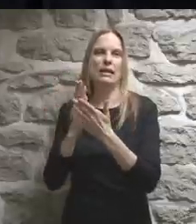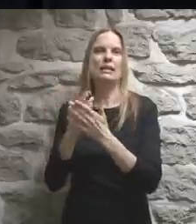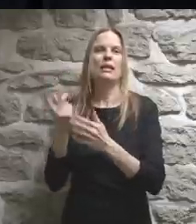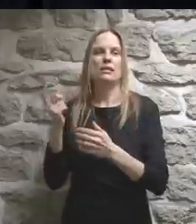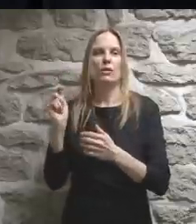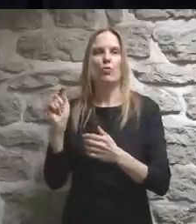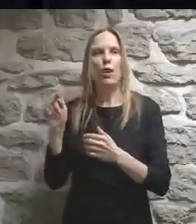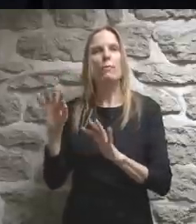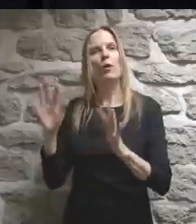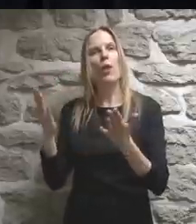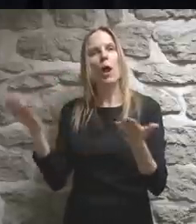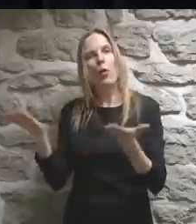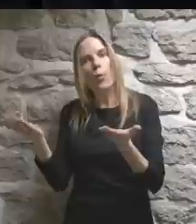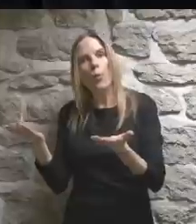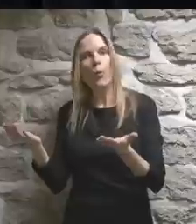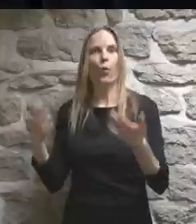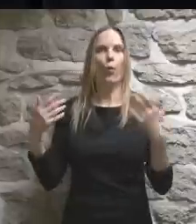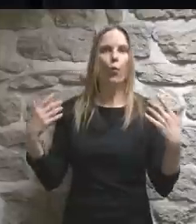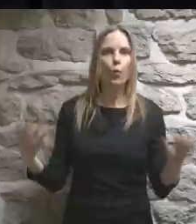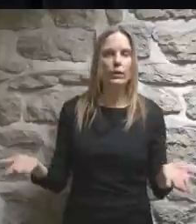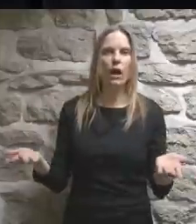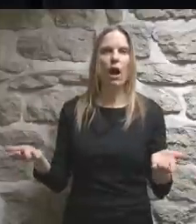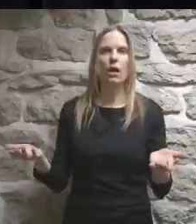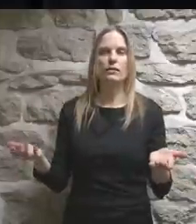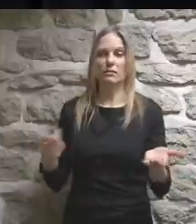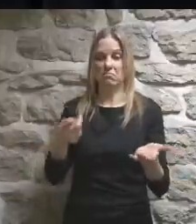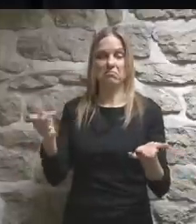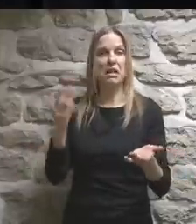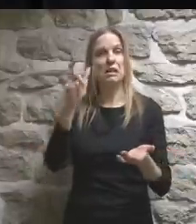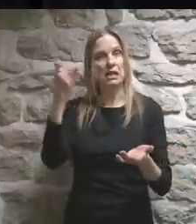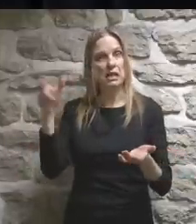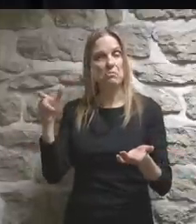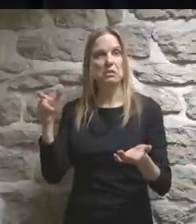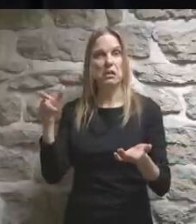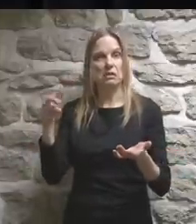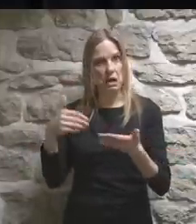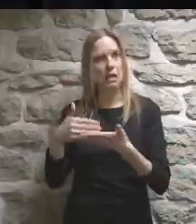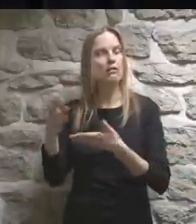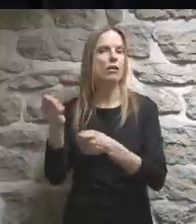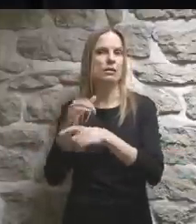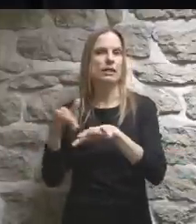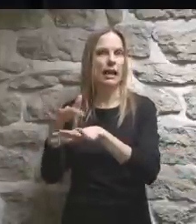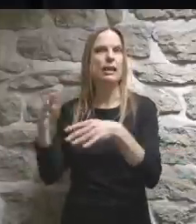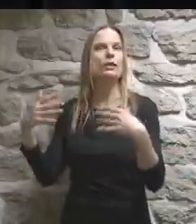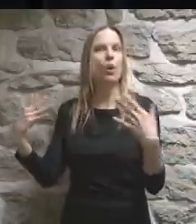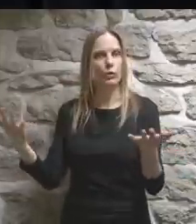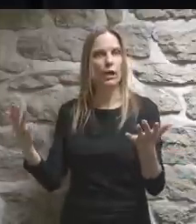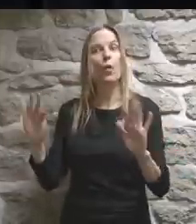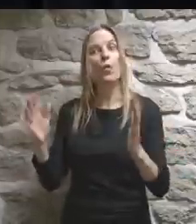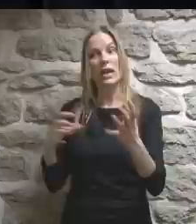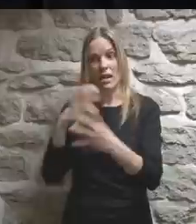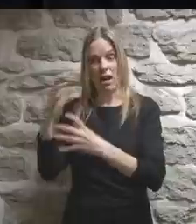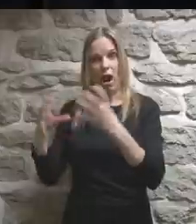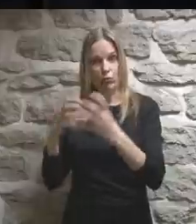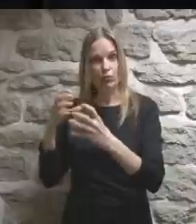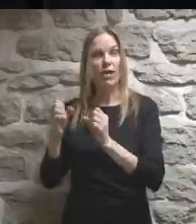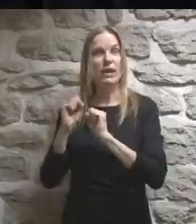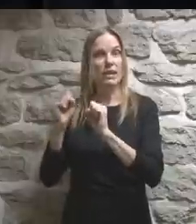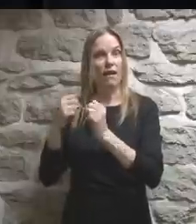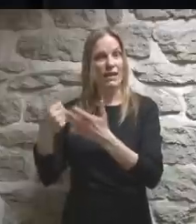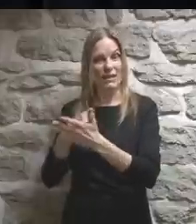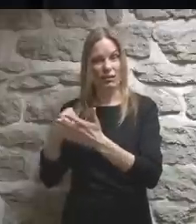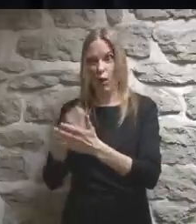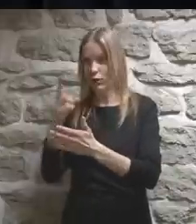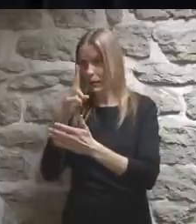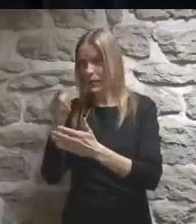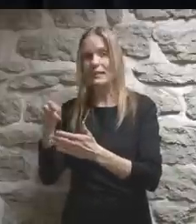et kuhu ja kuidas siis tõepoolest nagu nende inimestega edasi tegeleda, kes on siis nii-öelda rahvusvahelise kaitse taotleja staatuses.